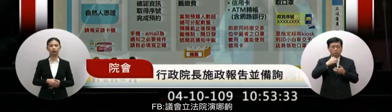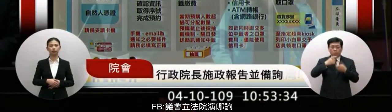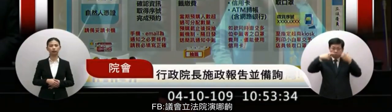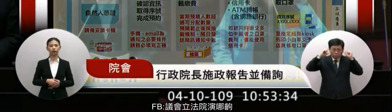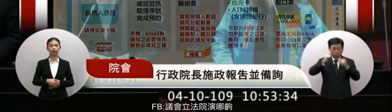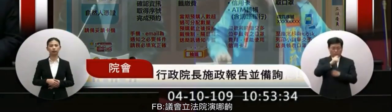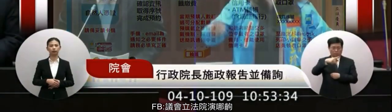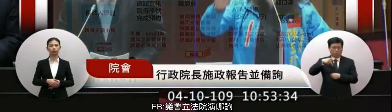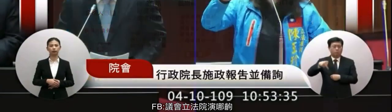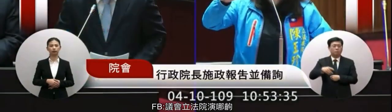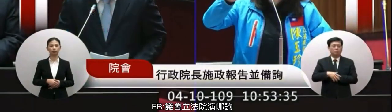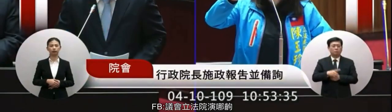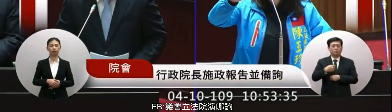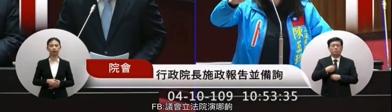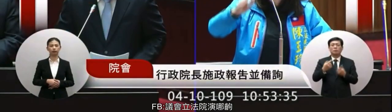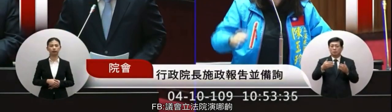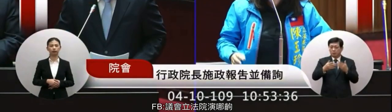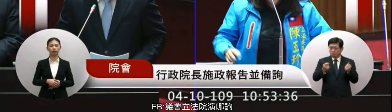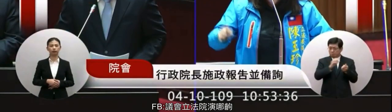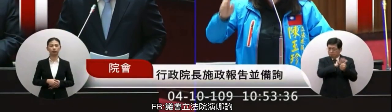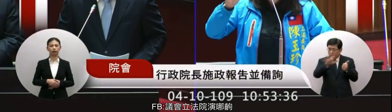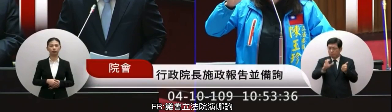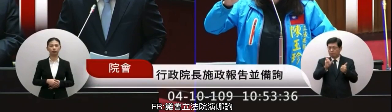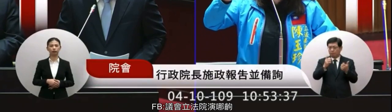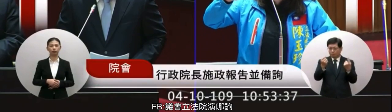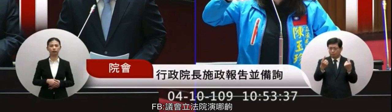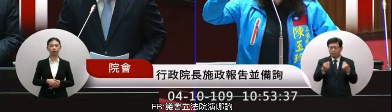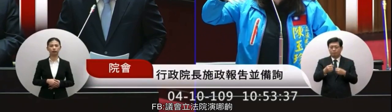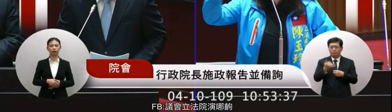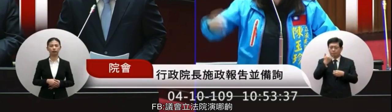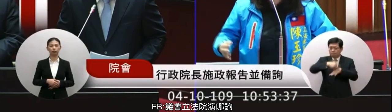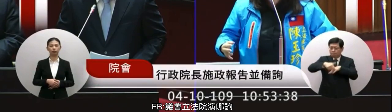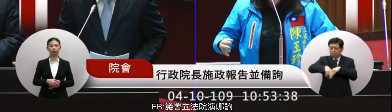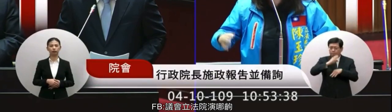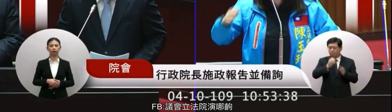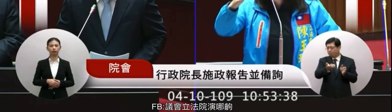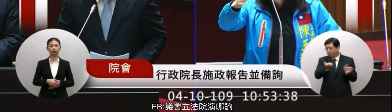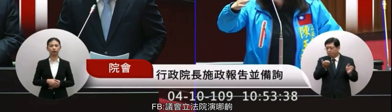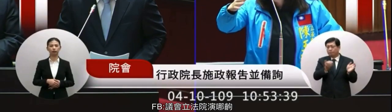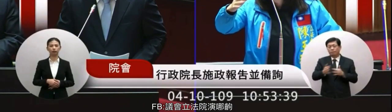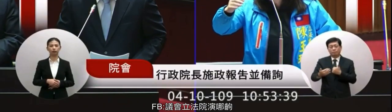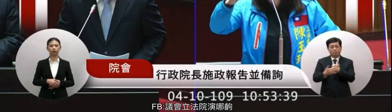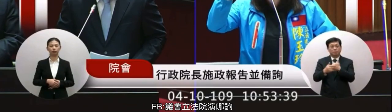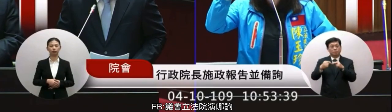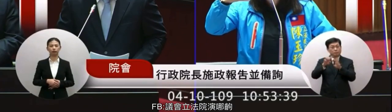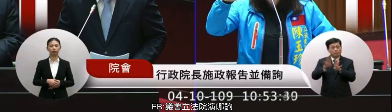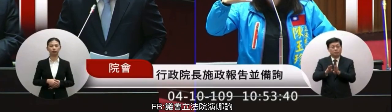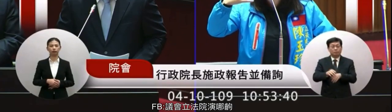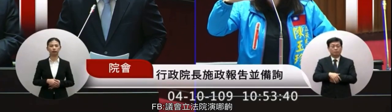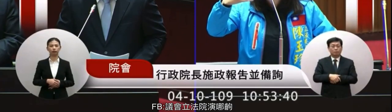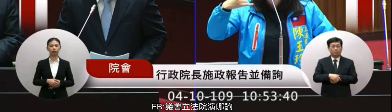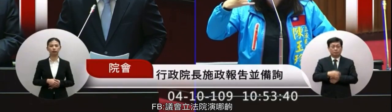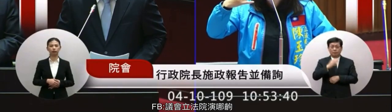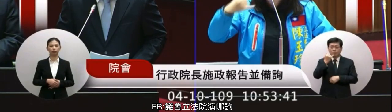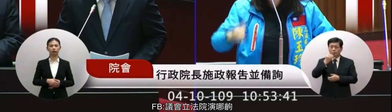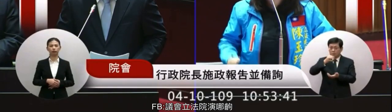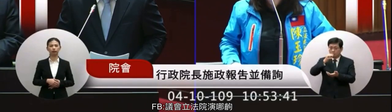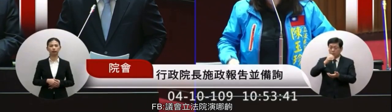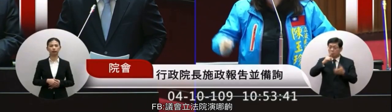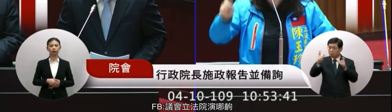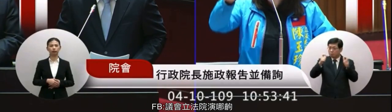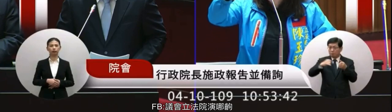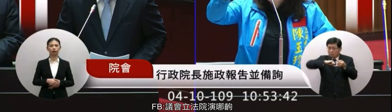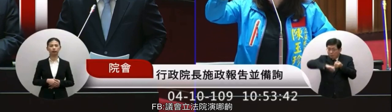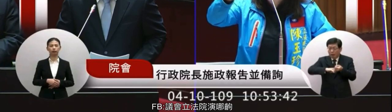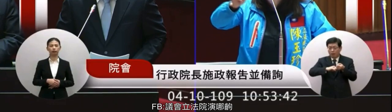罩 APP 的哈，我们希望比照这个方式让。做一个超前部署，让金门民众要廉价返乡要订机